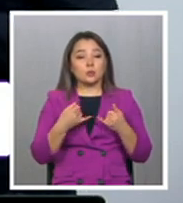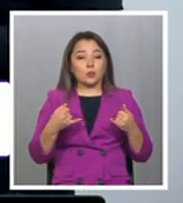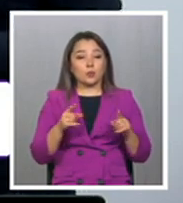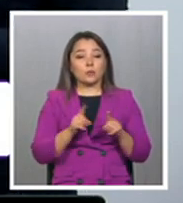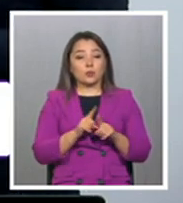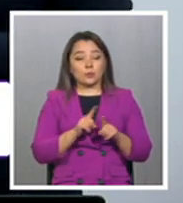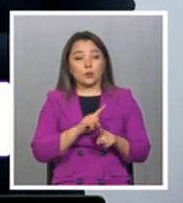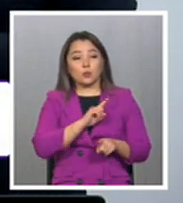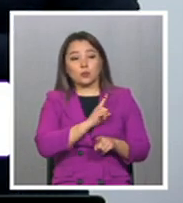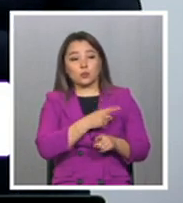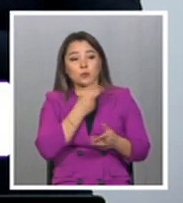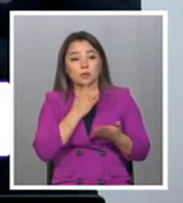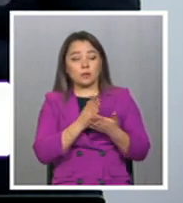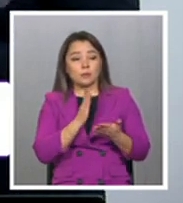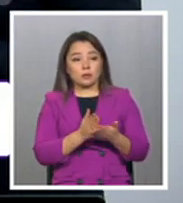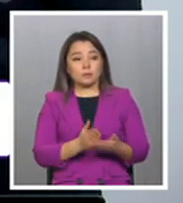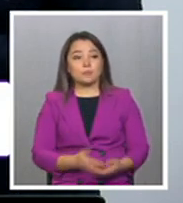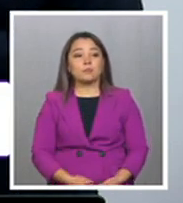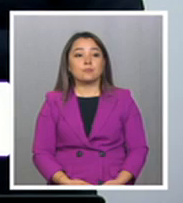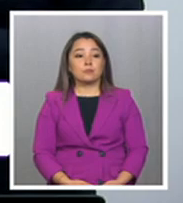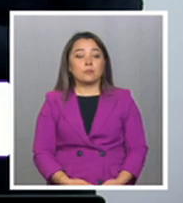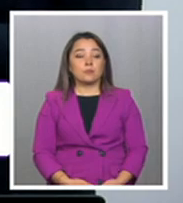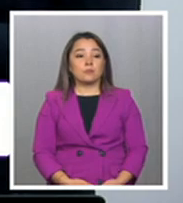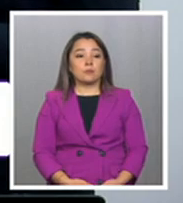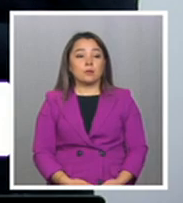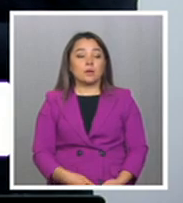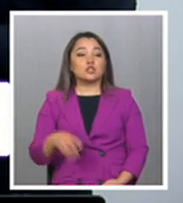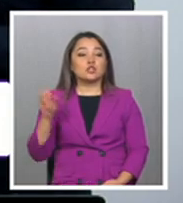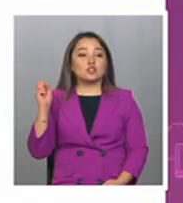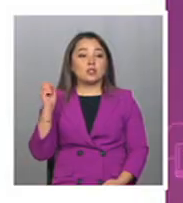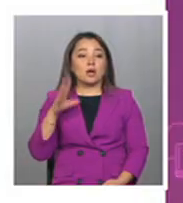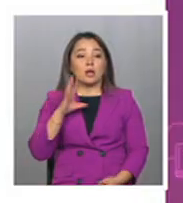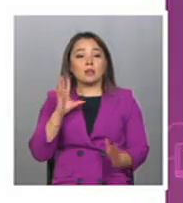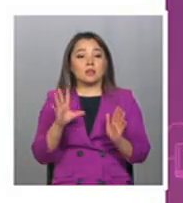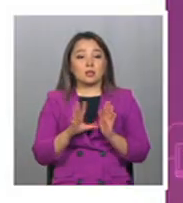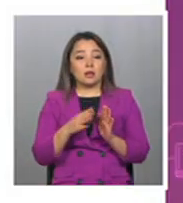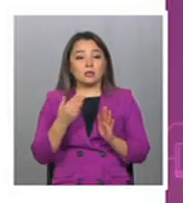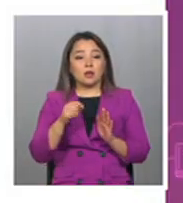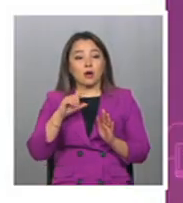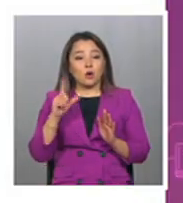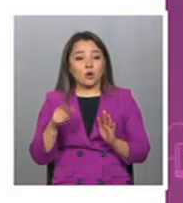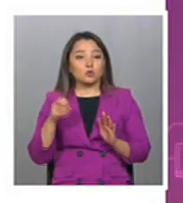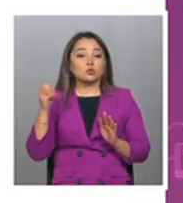тоғының күші жатады. Үшінші жарық энергиясына